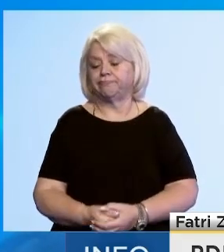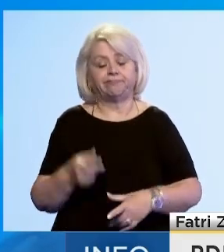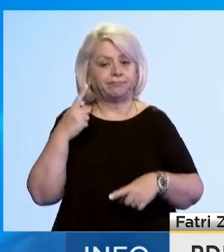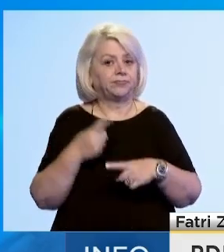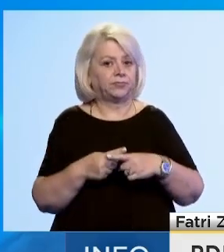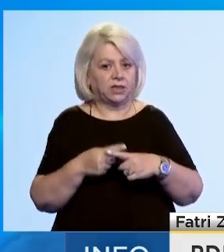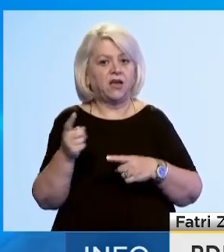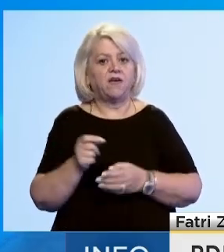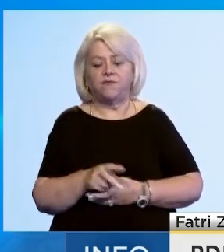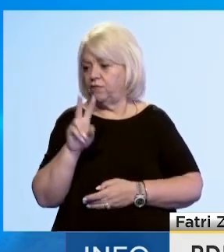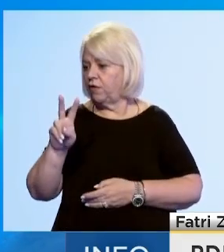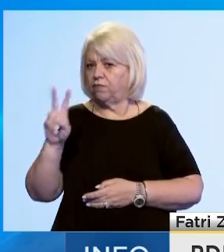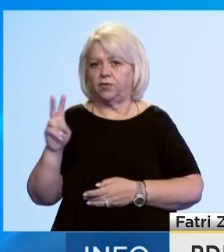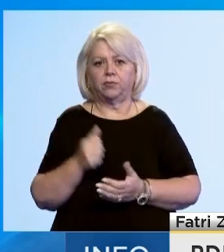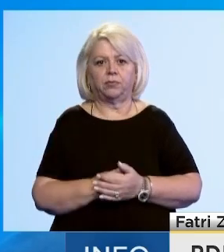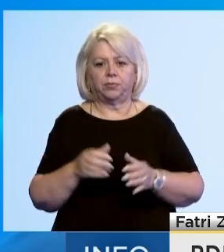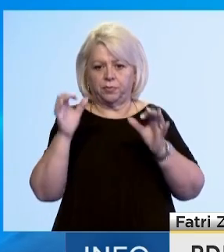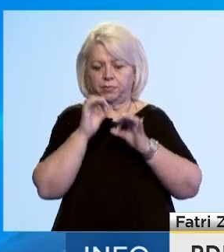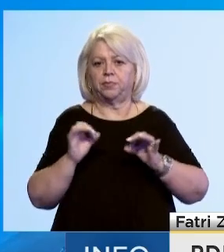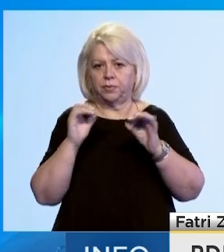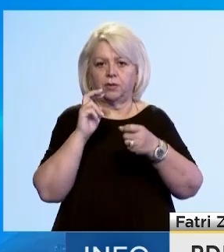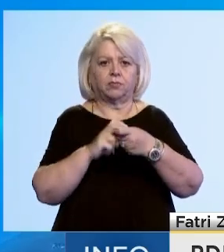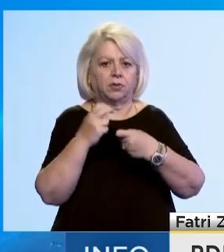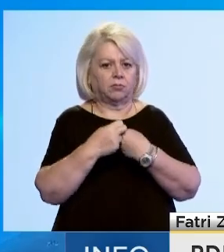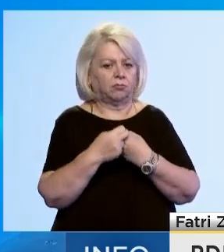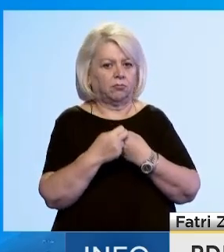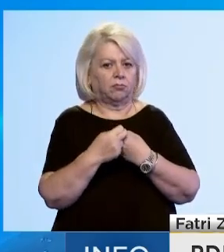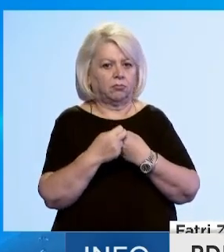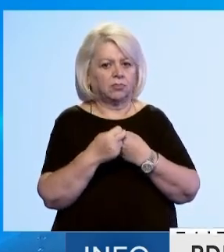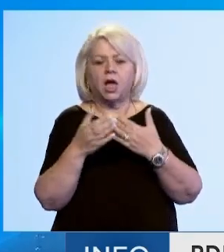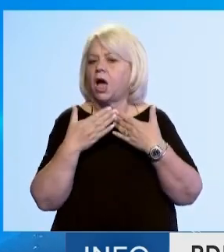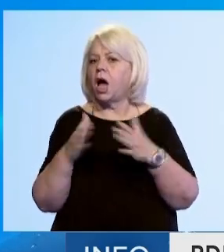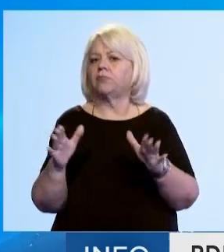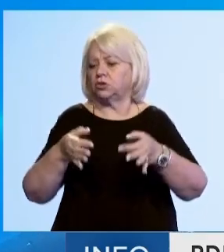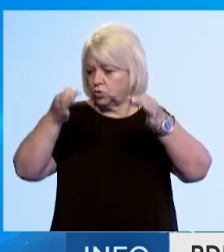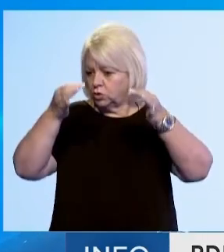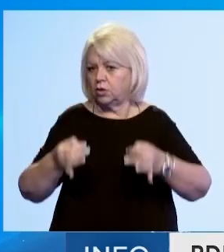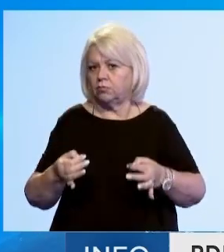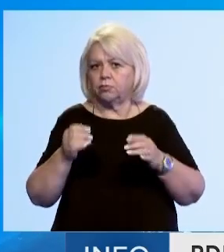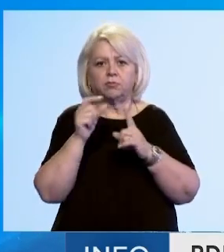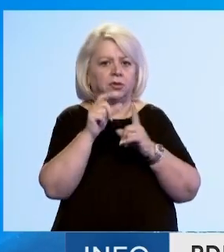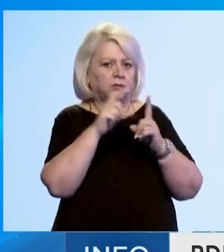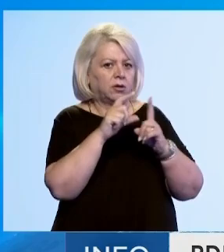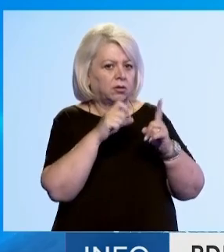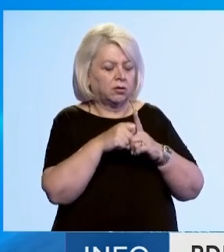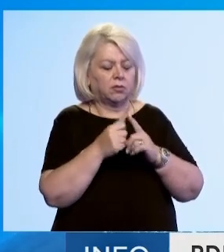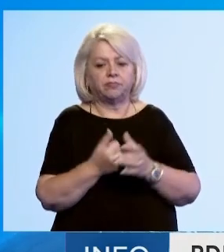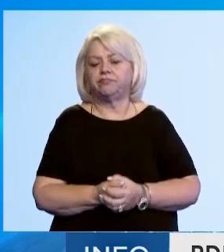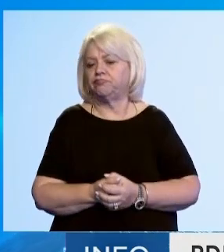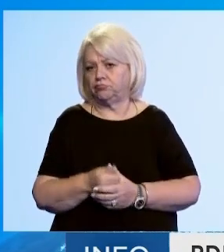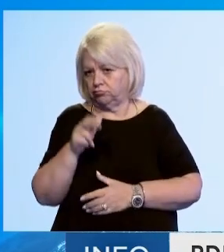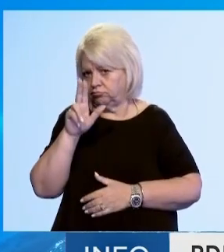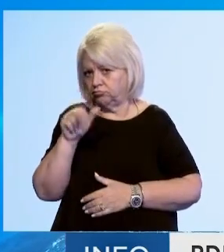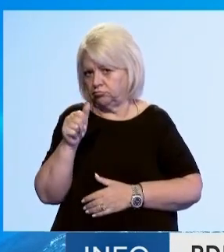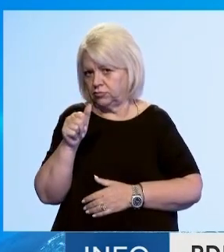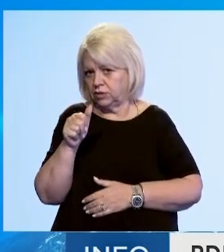është qëndrën se lëvizja vetëvendosje nuk ka pasur koalicion të hapur dhe zyrtar me Partinë Demokratike të Kosovës, por kemi pasur